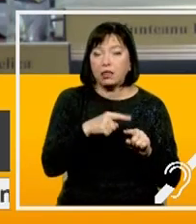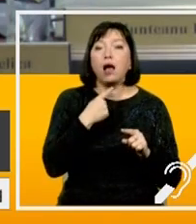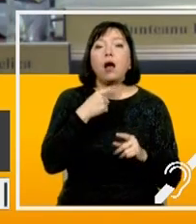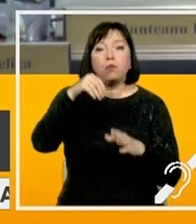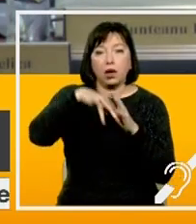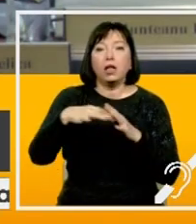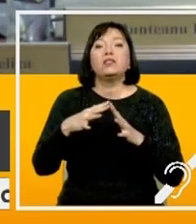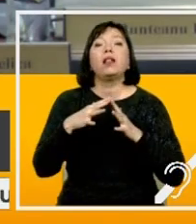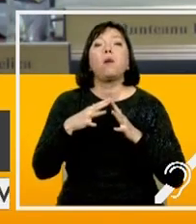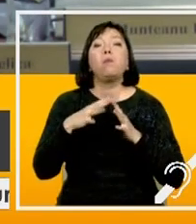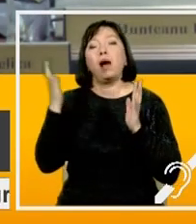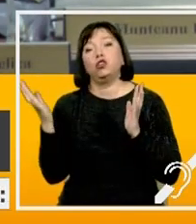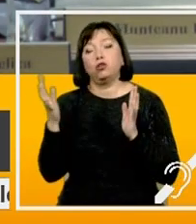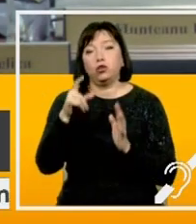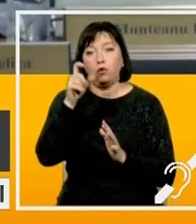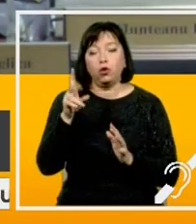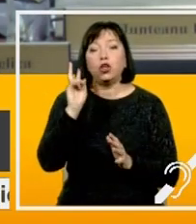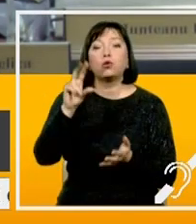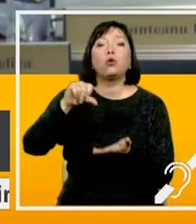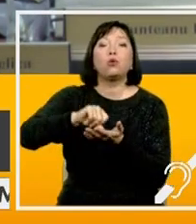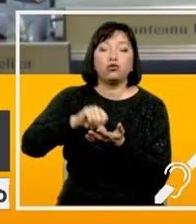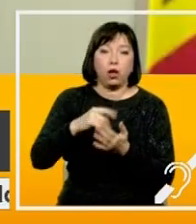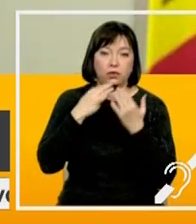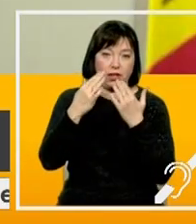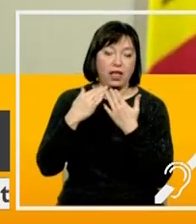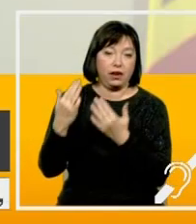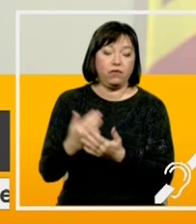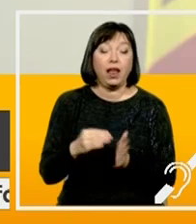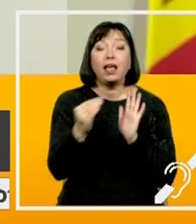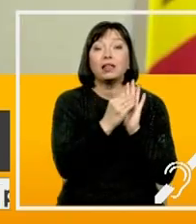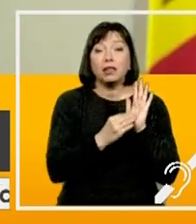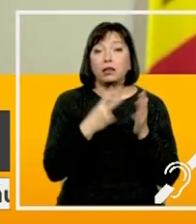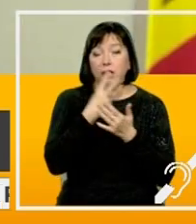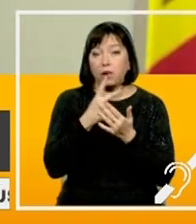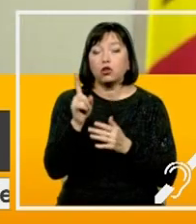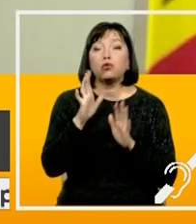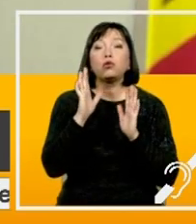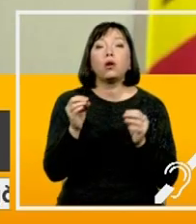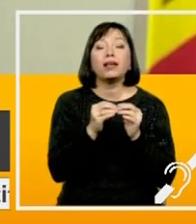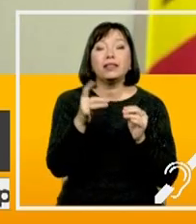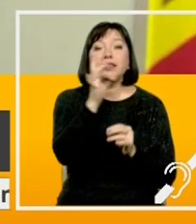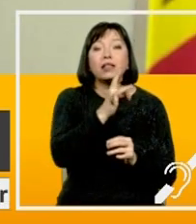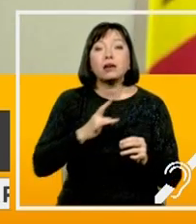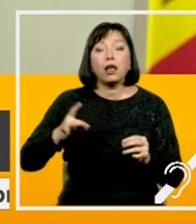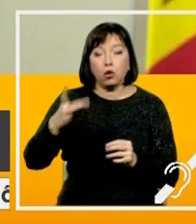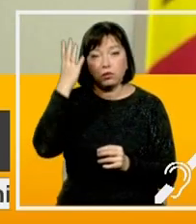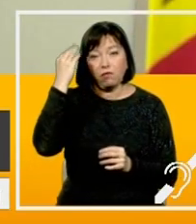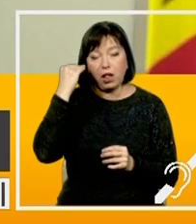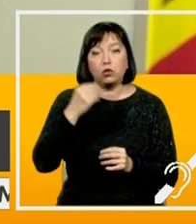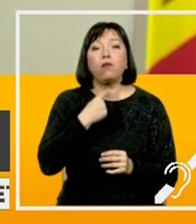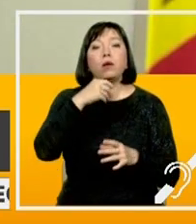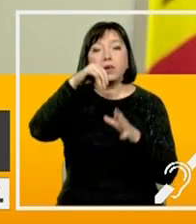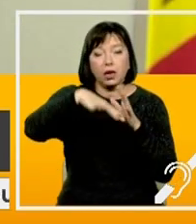votat majoritatea cetățenilor care au participat la referendum. Datele arată că doar 10 raioane din Republica Moldova